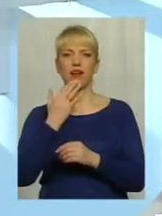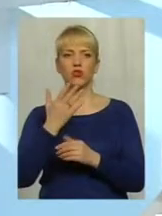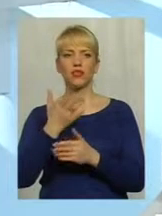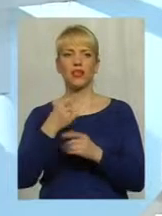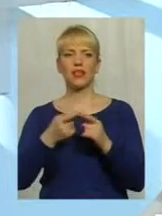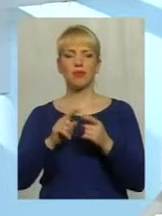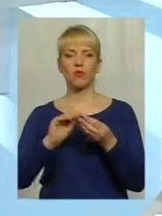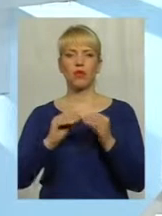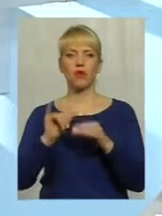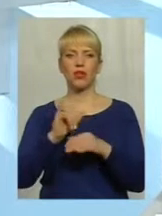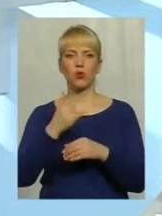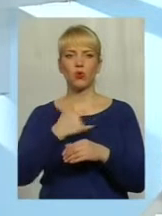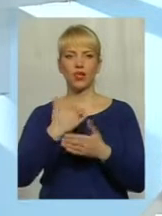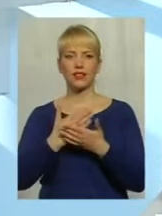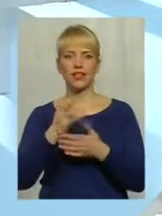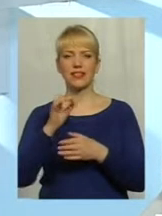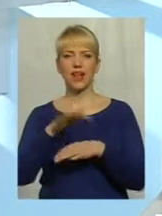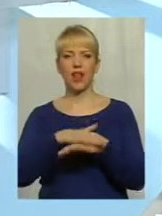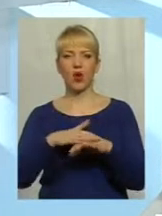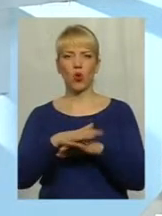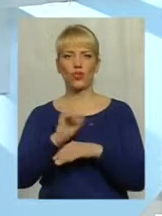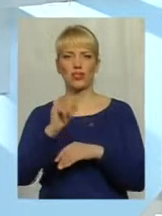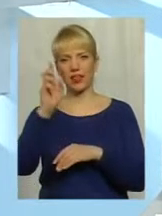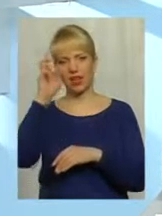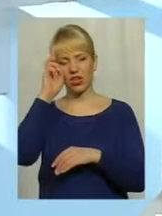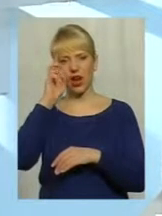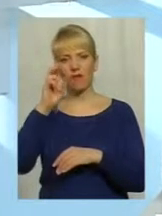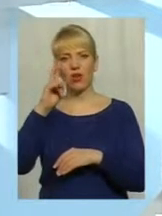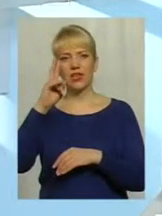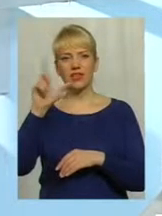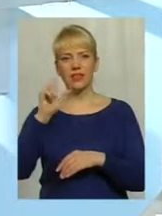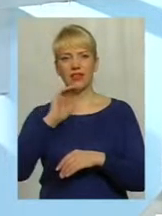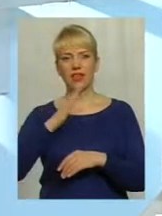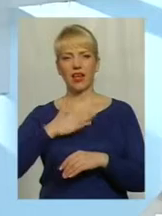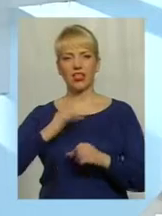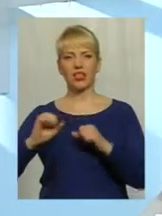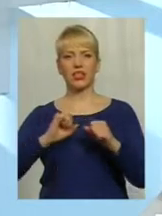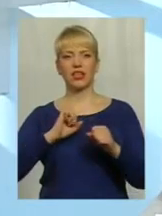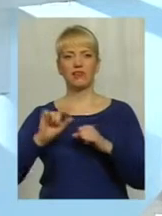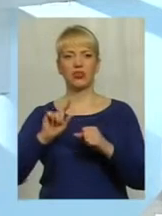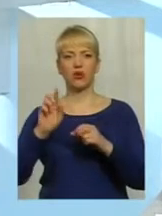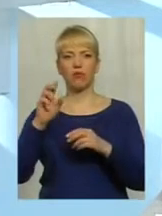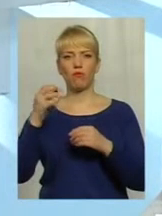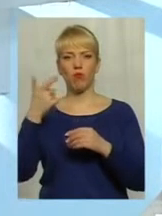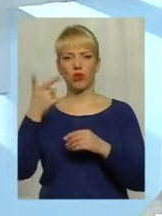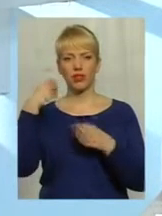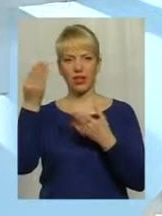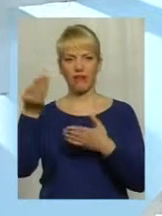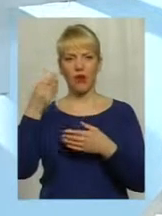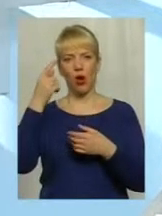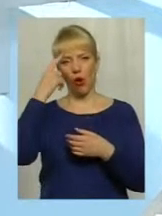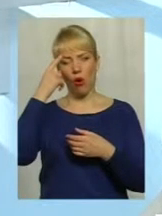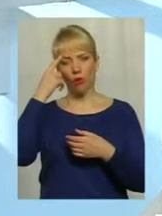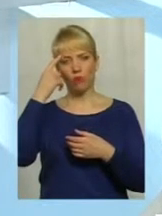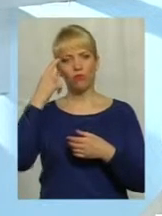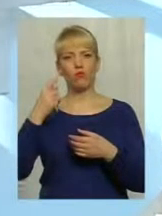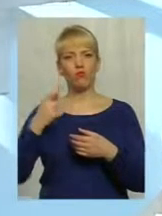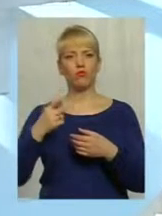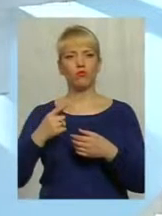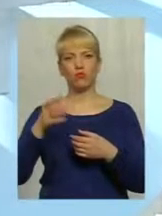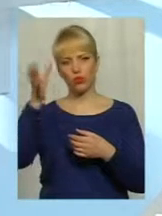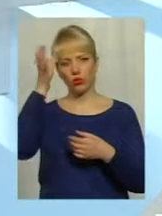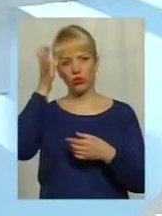проблеми, які в нас є, за народ, за державу, за наших керівників, щоб Бог дав їм мудрості. І ось в мене є такий графік,